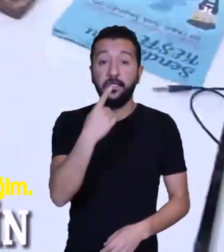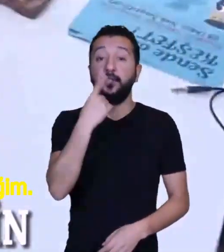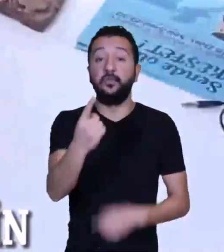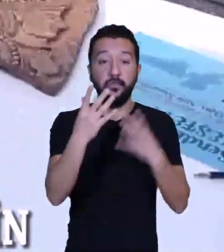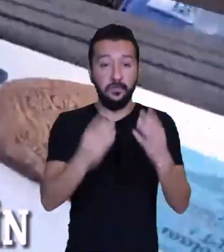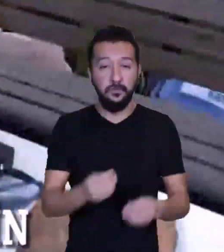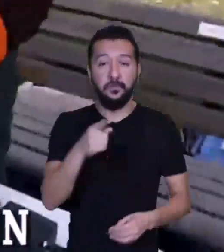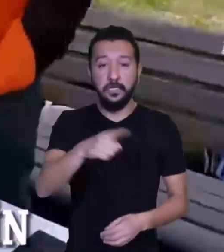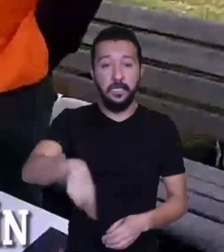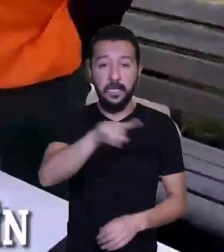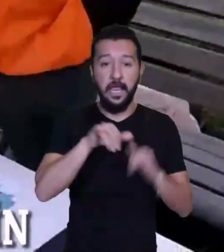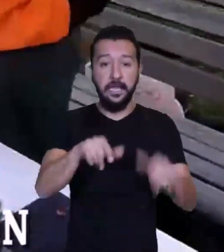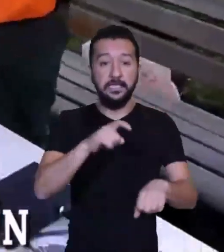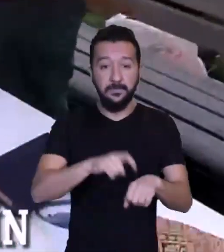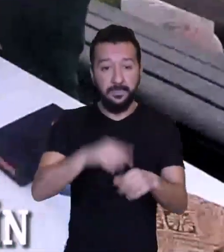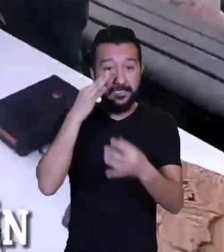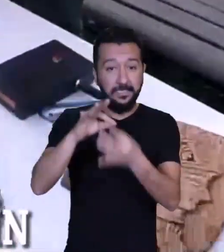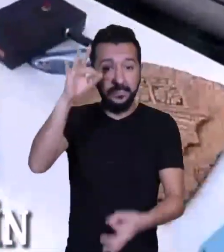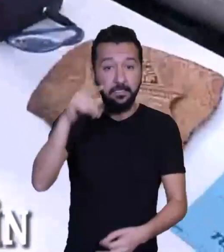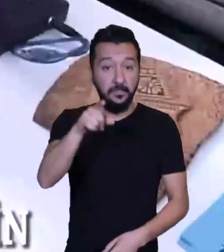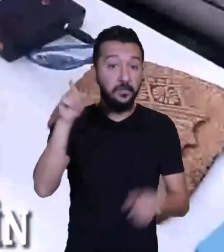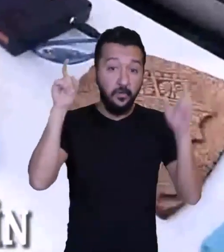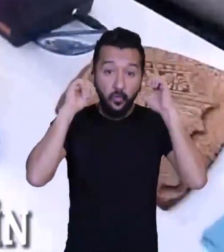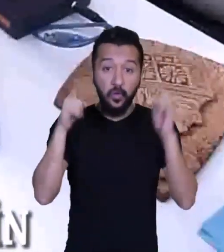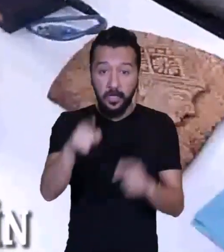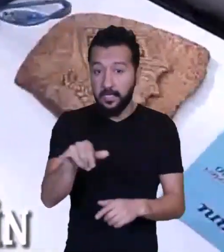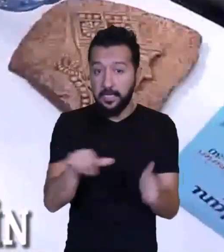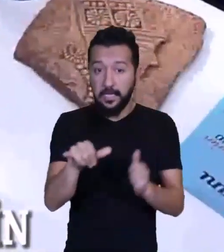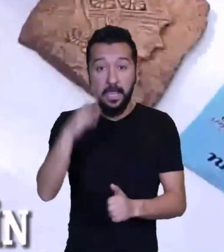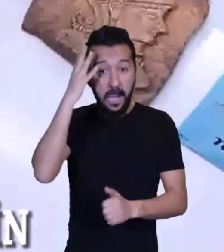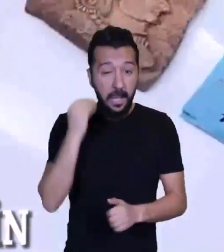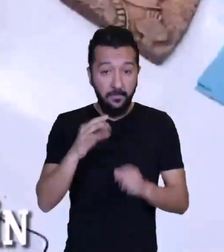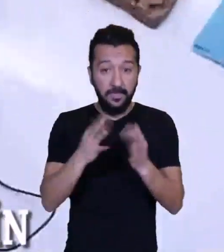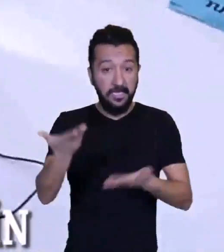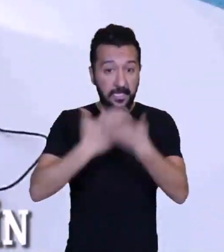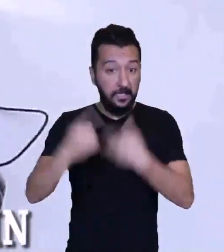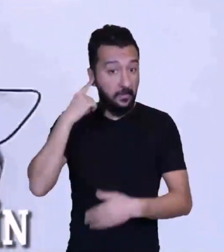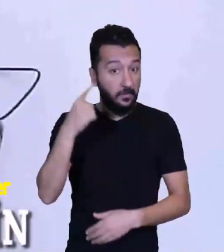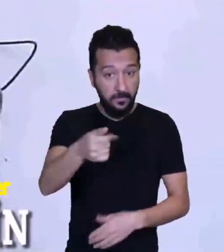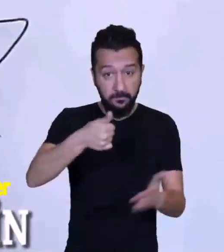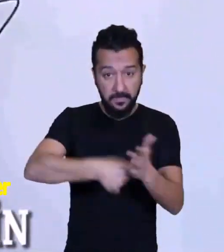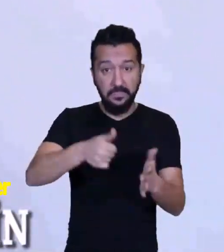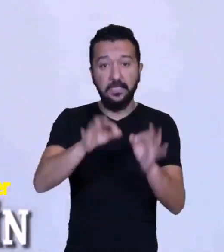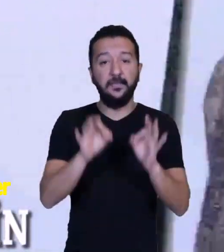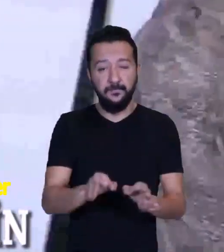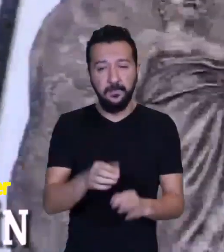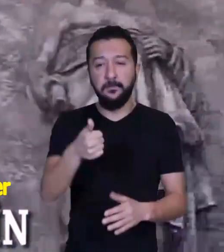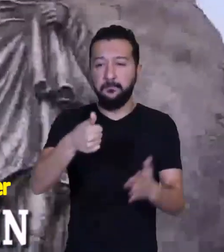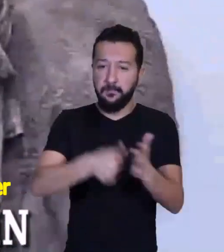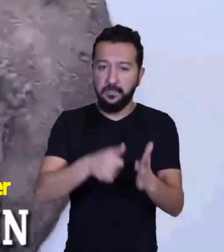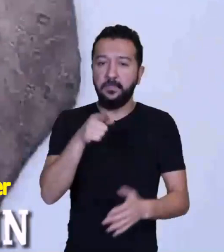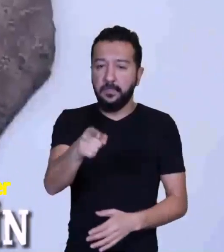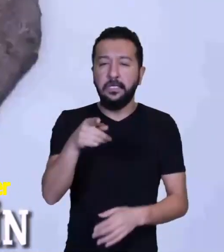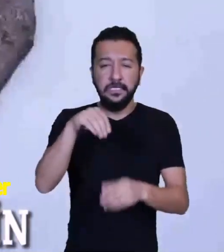söyleyeceğim. Kibere var. Yani... Bunlar aynı zamanda kişiler kulaklık takıp yanlarında bunların şeyinde dinleyebiliyorlar değil mi? Şu basılarak. Evet. Düğmelerde